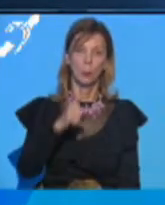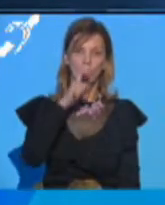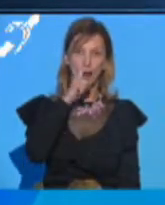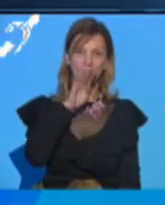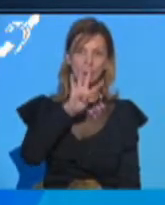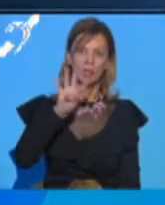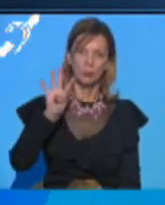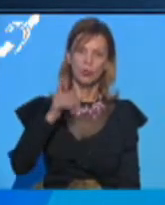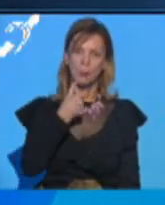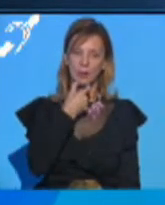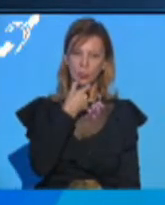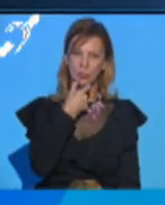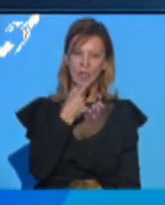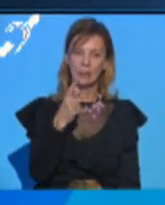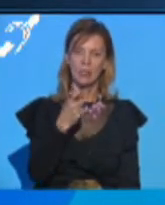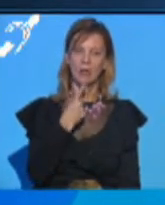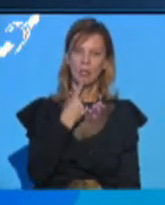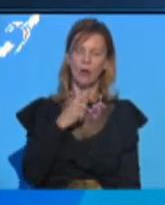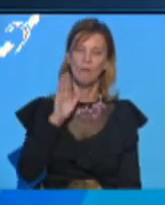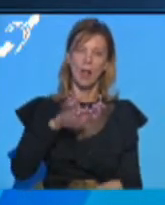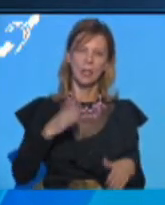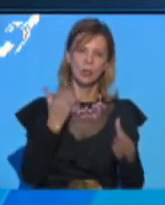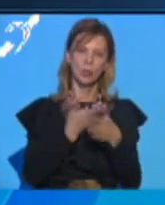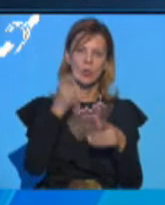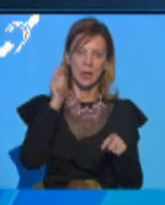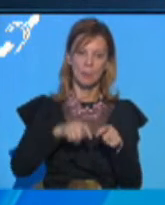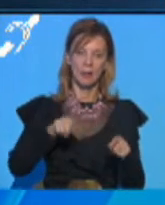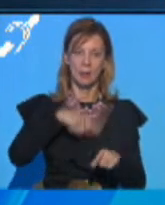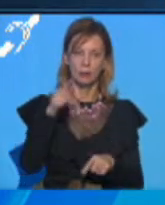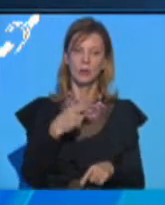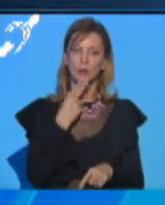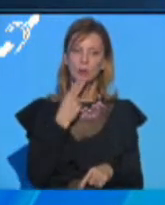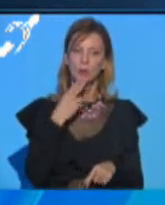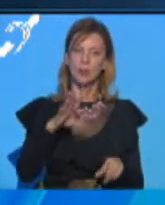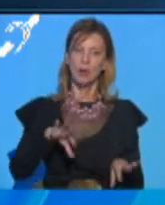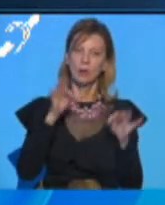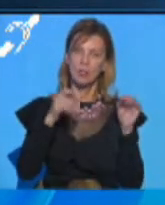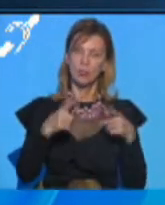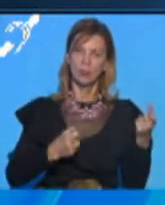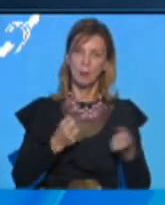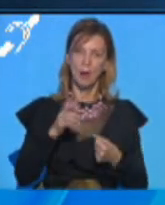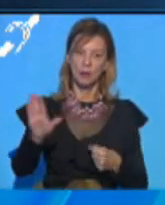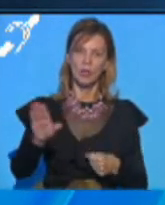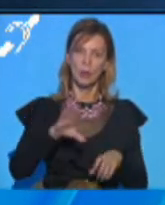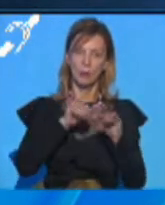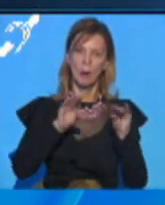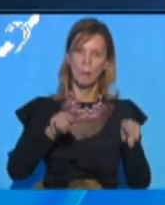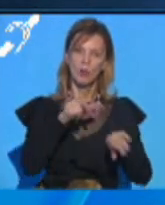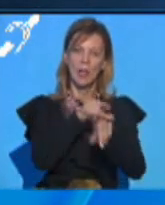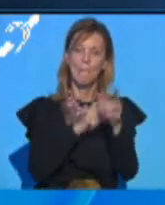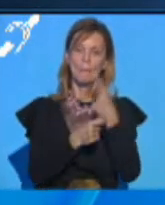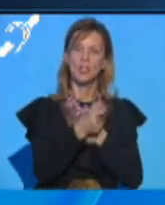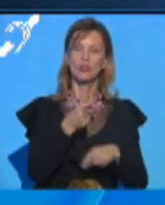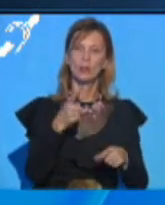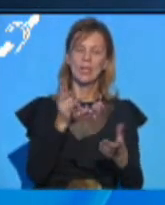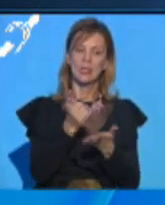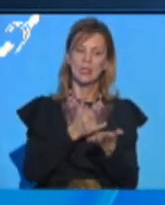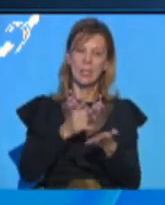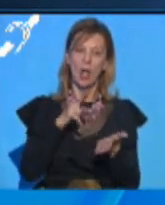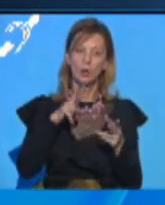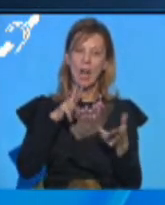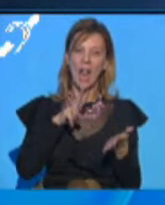Un bărbat de 44 de ani din Craiova s-a ales cu dosar penal după ce polițiștii au descoperit în mașina acestuia mai multe bijuterii din aur și